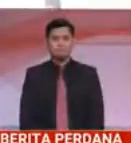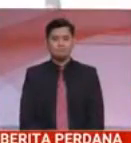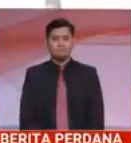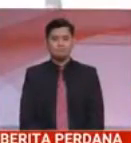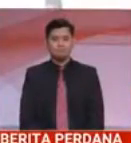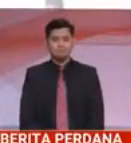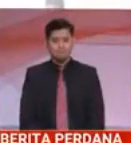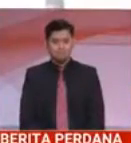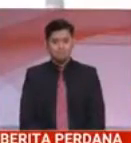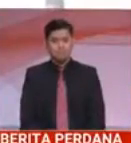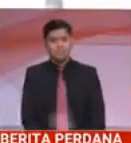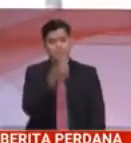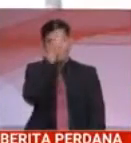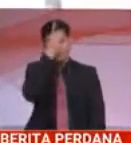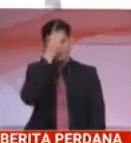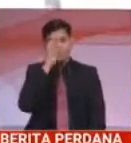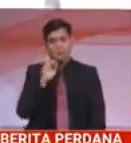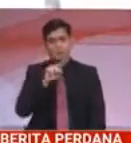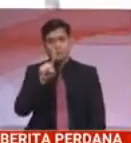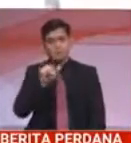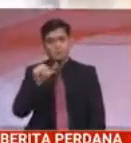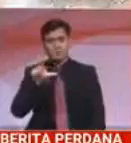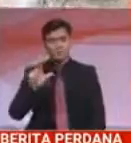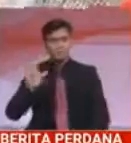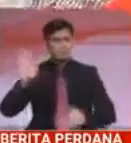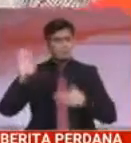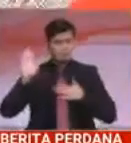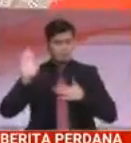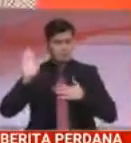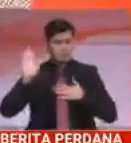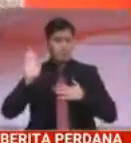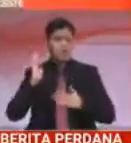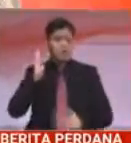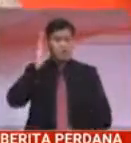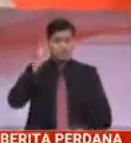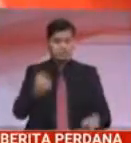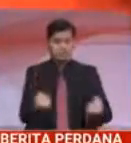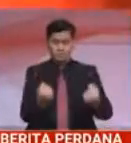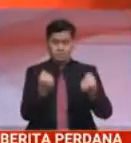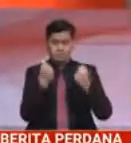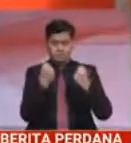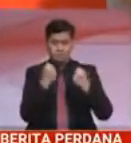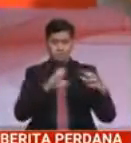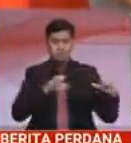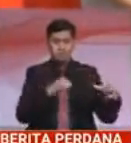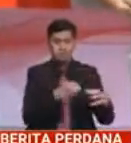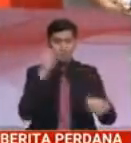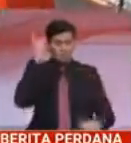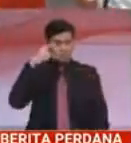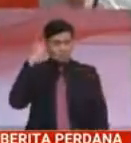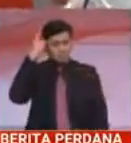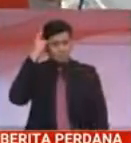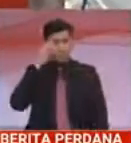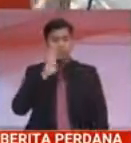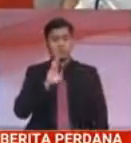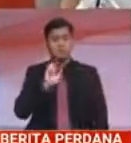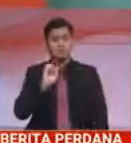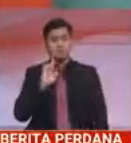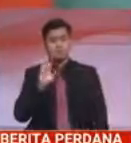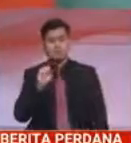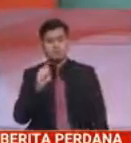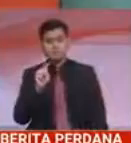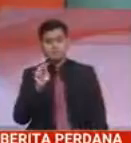Dalam reaksinya, Datuk Seri Ahmad Faizal berikrar memperkasa bersatu. Beliau percaya dengan komitmen ahli dilengkapi